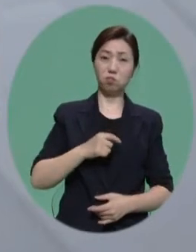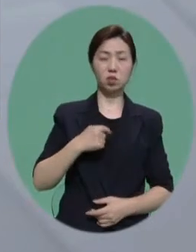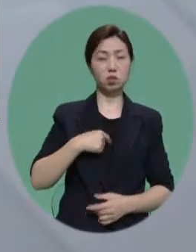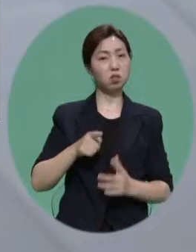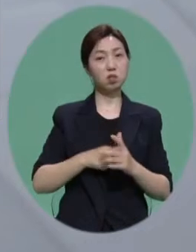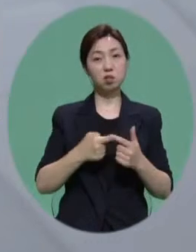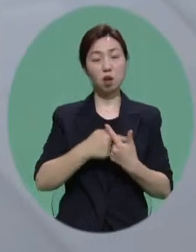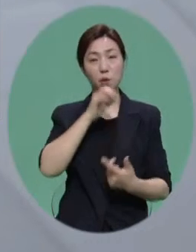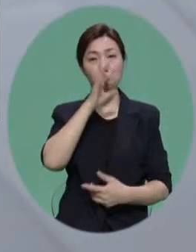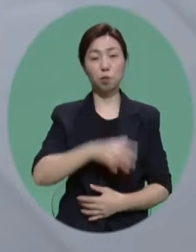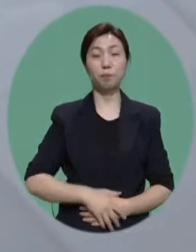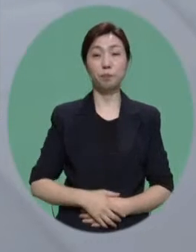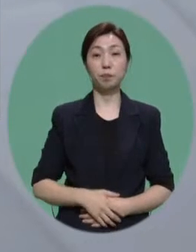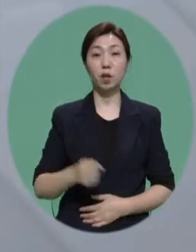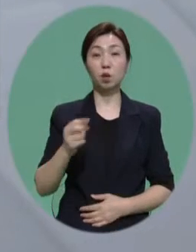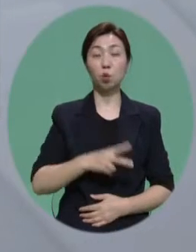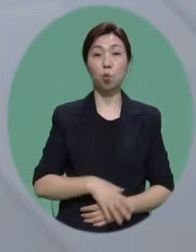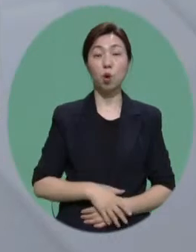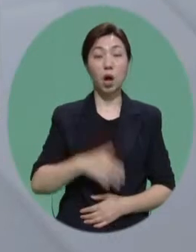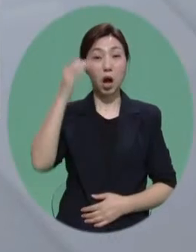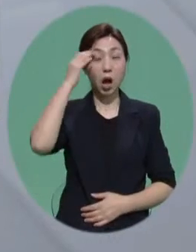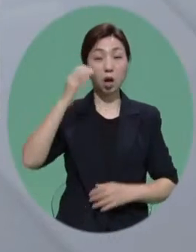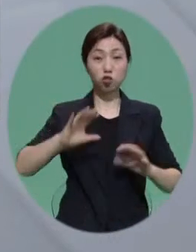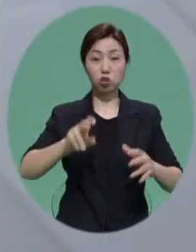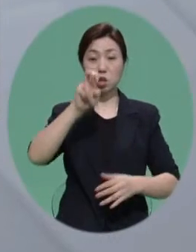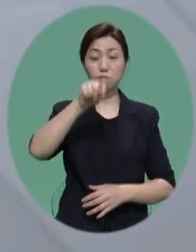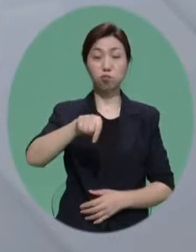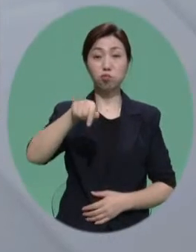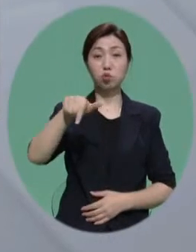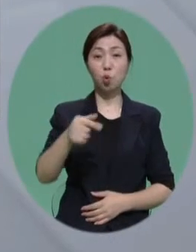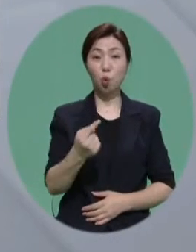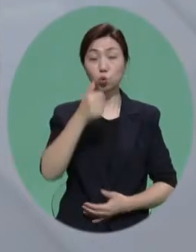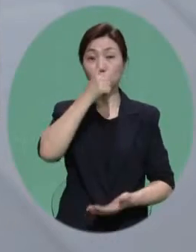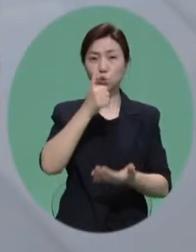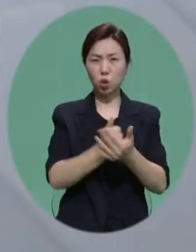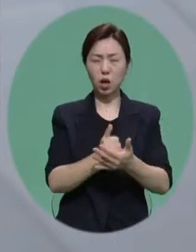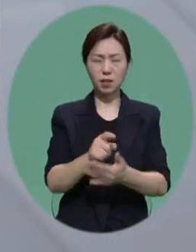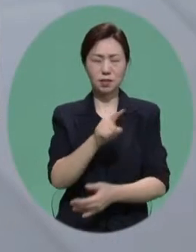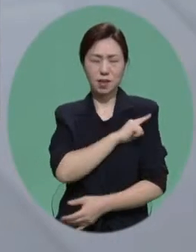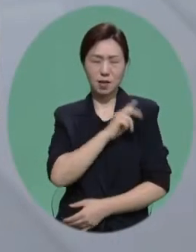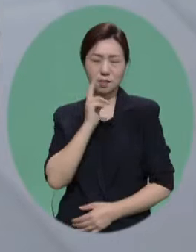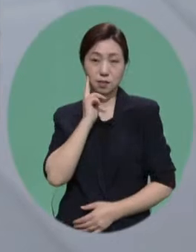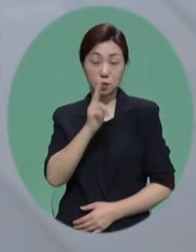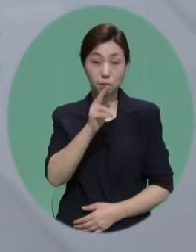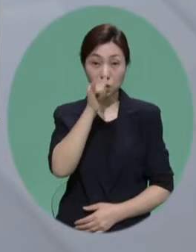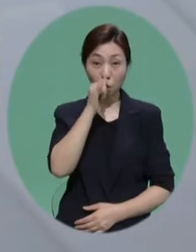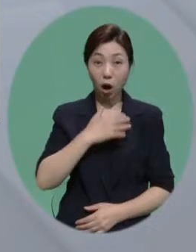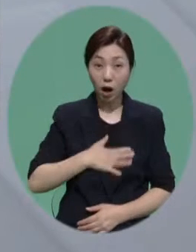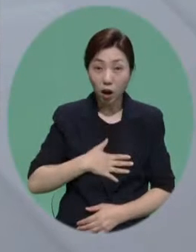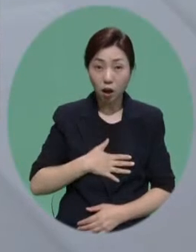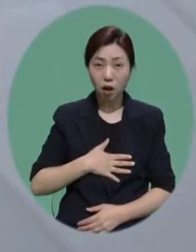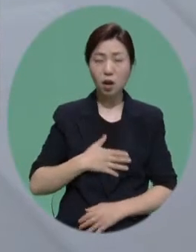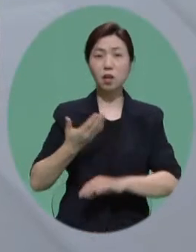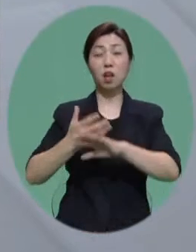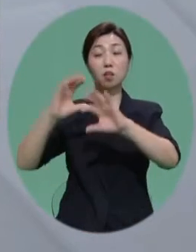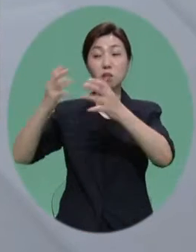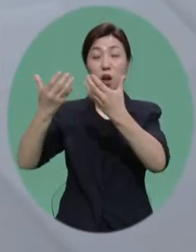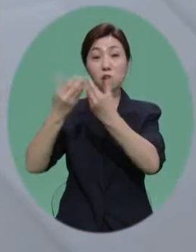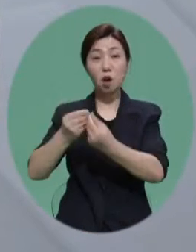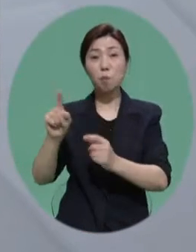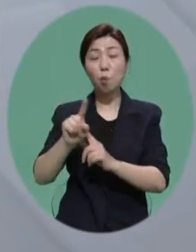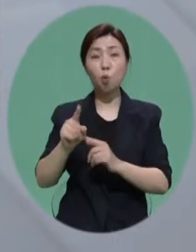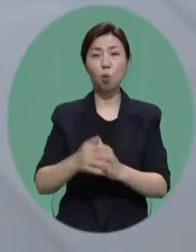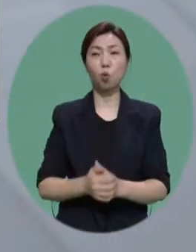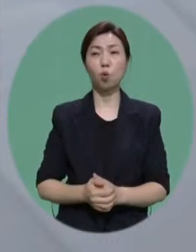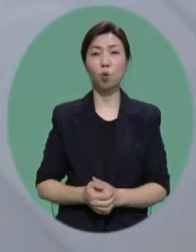세계에서 가장 높다는 거 알고 계시죠 그렇지 않습니까 어디가도 우리보다 더 센 데가 있습니까 무고죄 는 원래 고향이 제가 지가